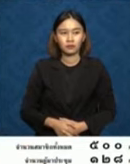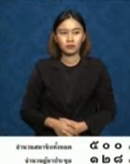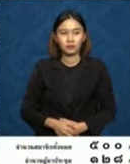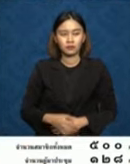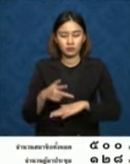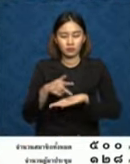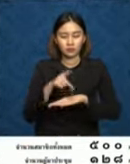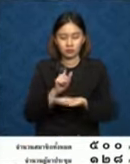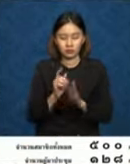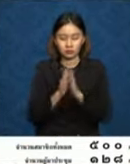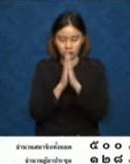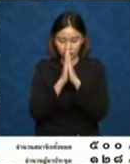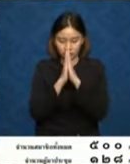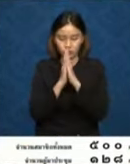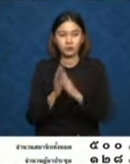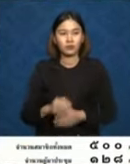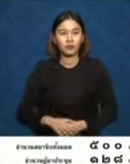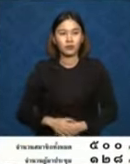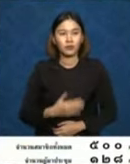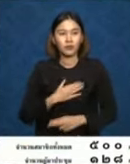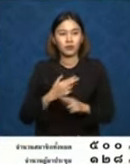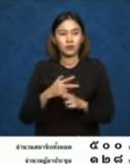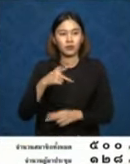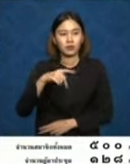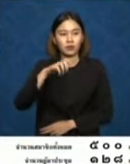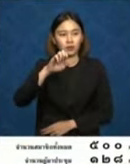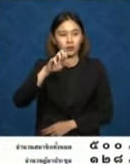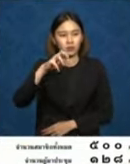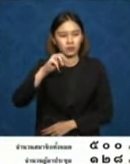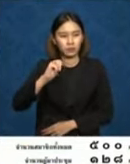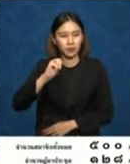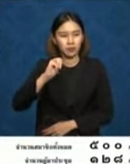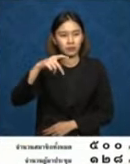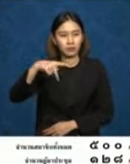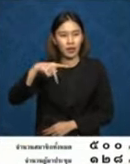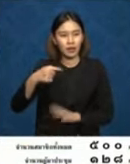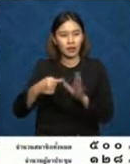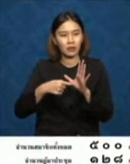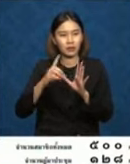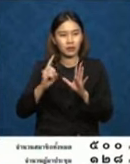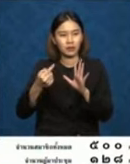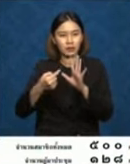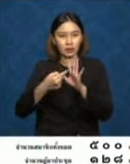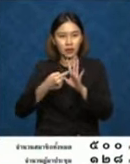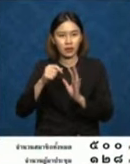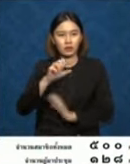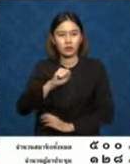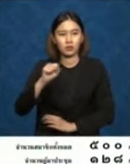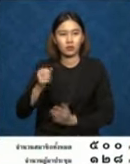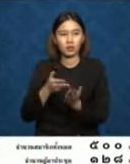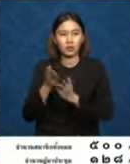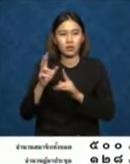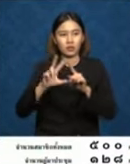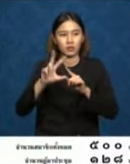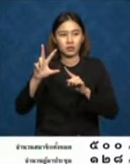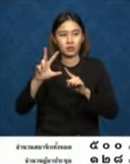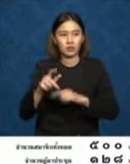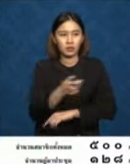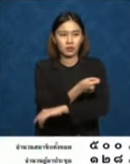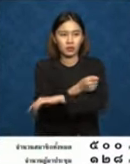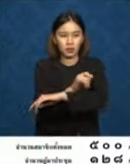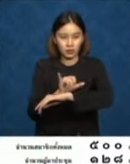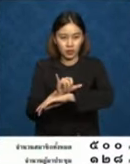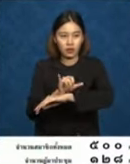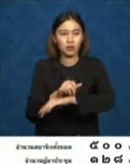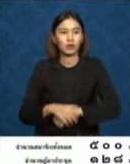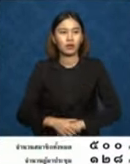เรียนท่านประธานสภาที่เคารพค่ะพิมพ์ภริดาตันจรารักษ์สมาชิกสภาผู้แทนราษฎรเขต3จังหวัดพระนครศรีอยุ